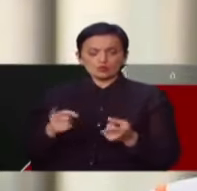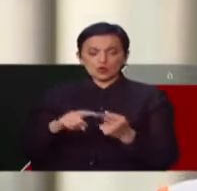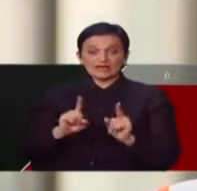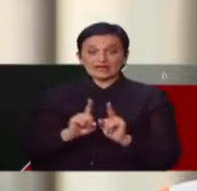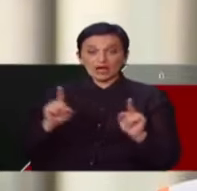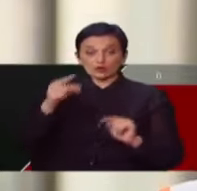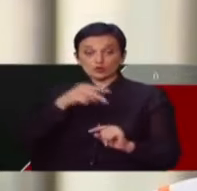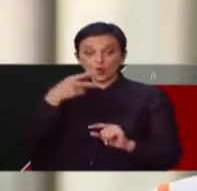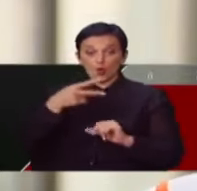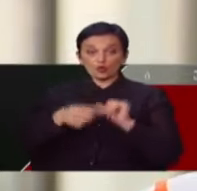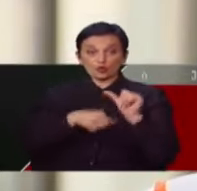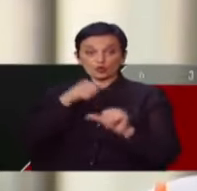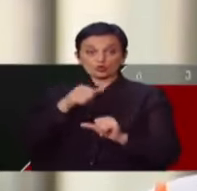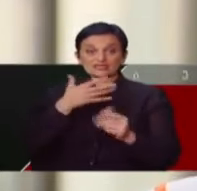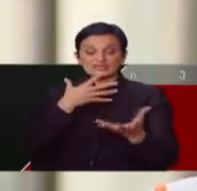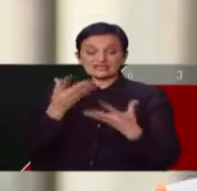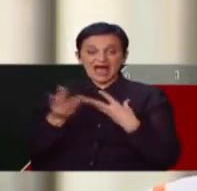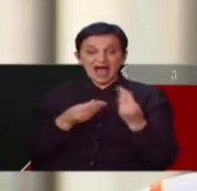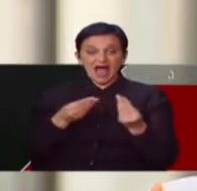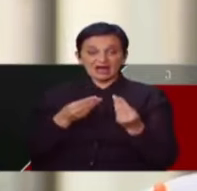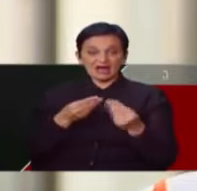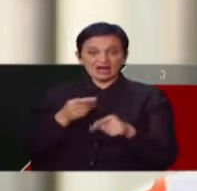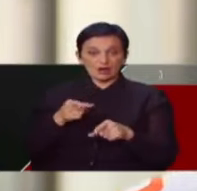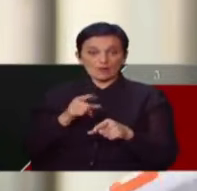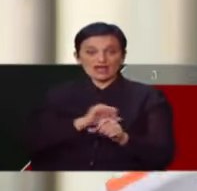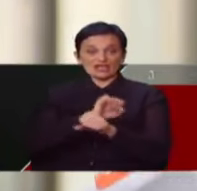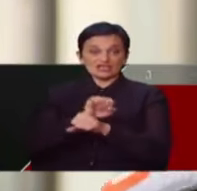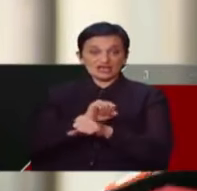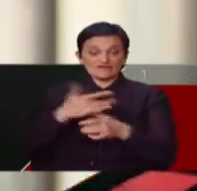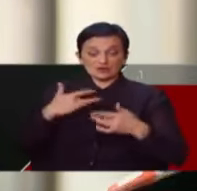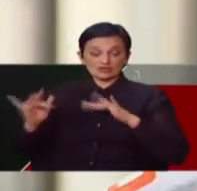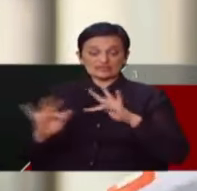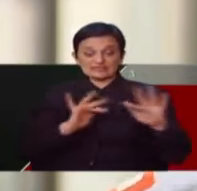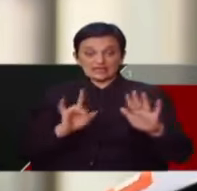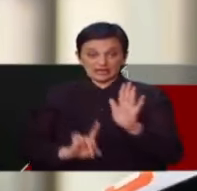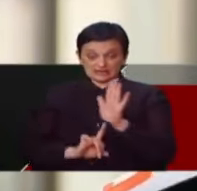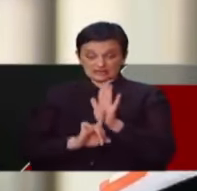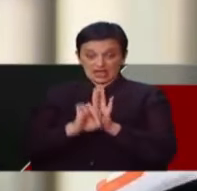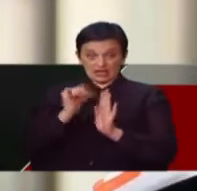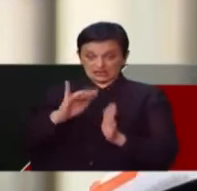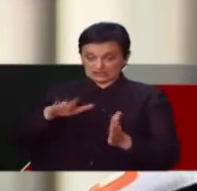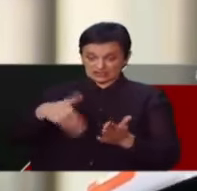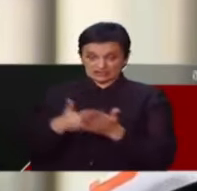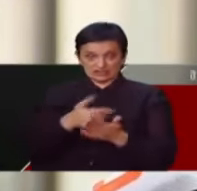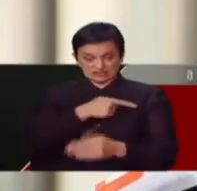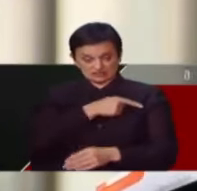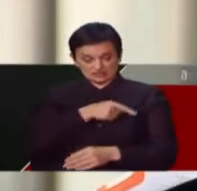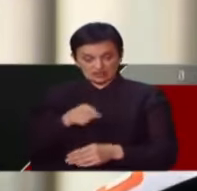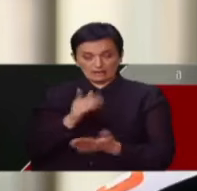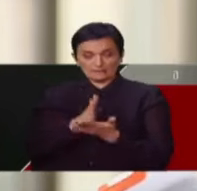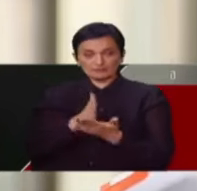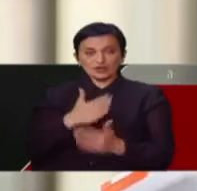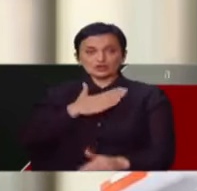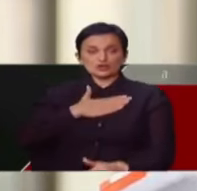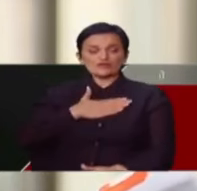განსაკუთრებით 2020 წლის გაყალბებული პივიტიდან და რევოლუციური სცენარებიდან დაწყებული დღემდე ხდება. მათ შორის